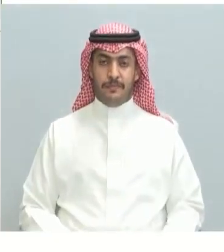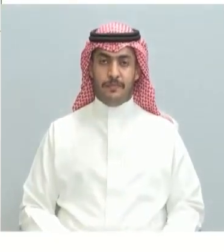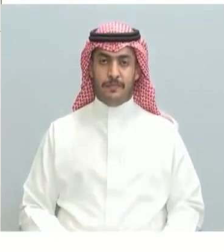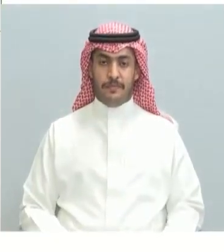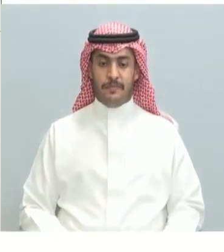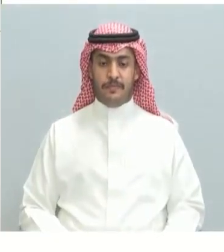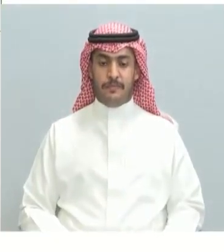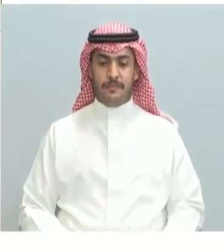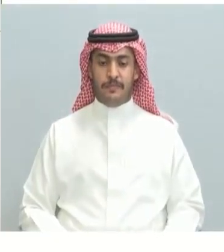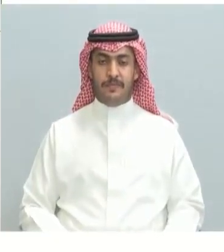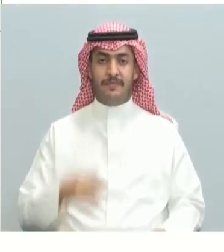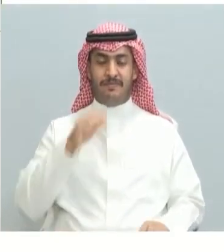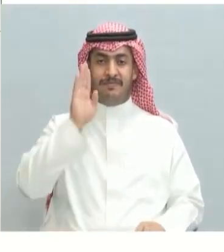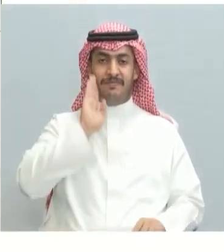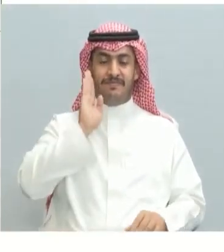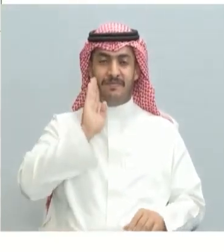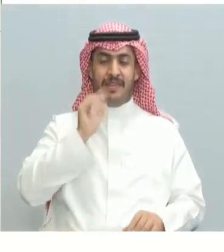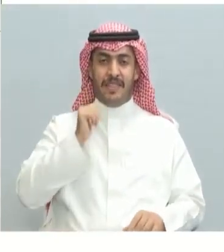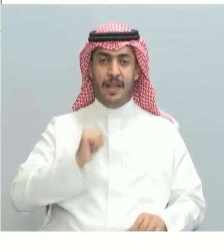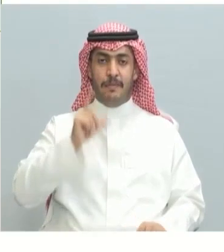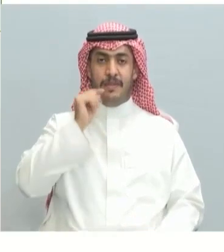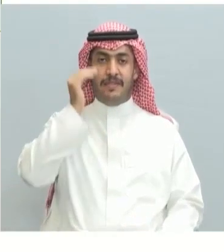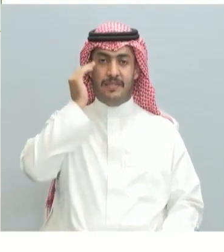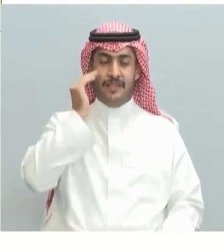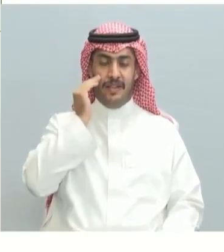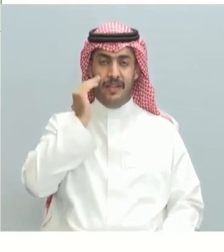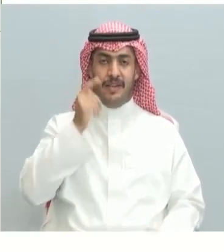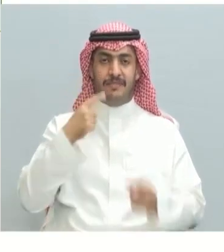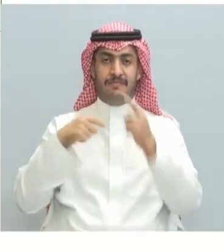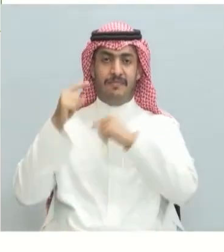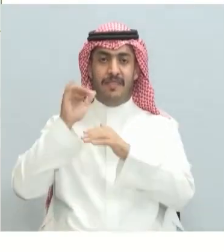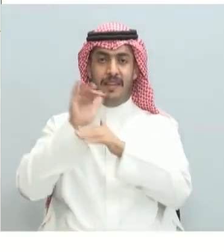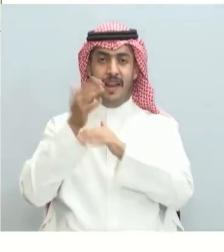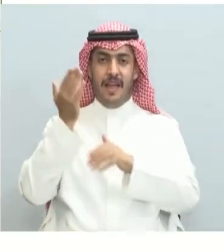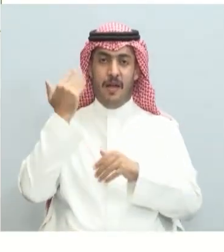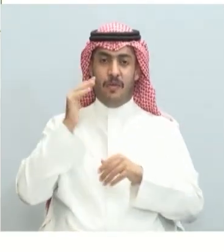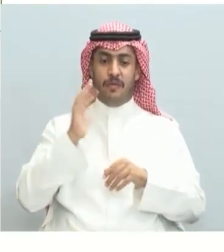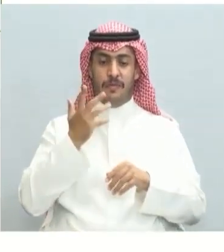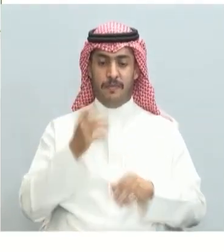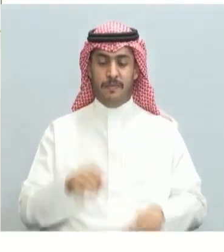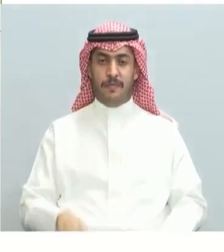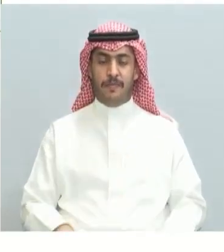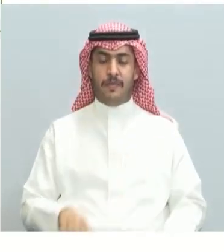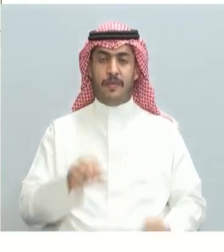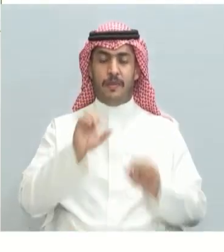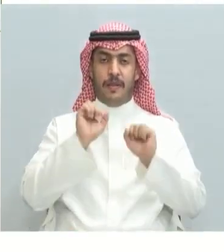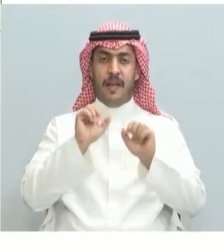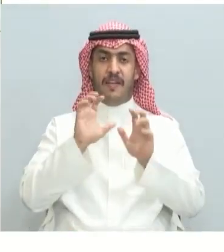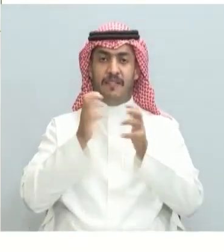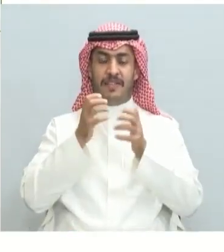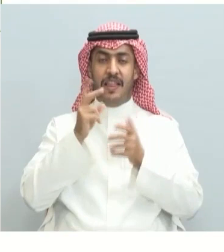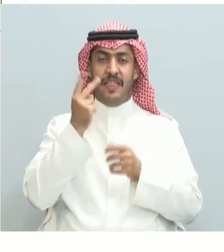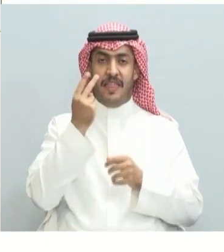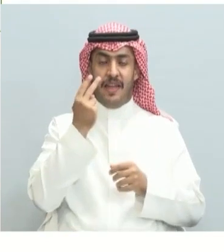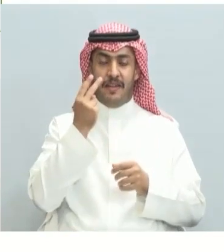بكم كما عودناكم اعزائي الطلاب والطالبات نسترجع ما تم تناوله في الحصه السابقه من الفصل